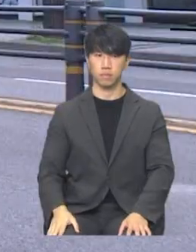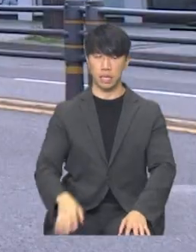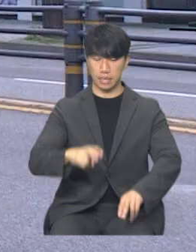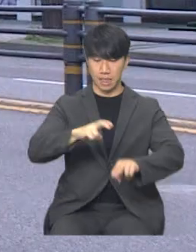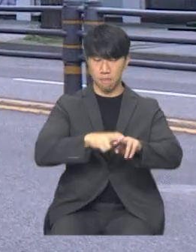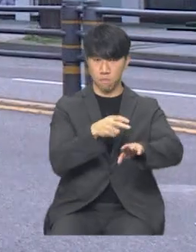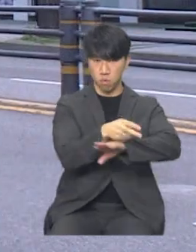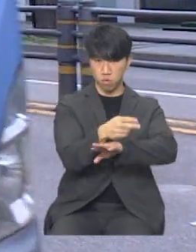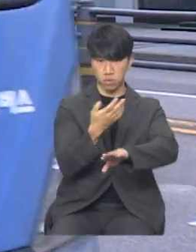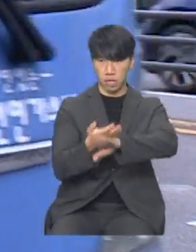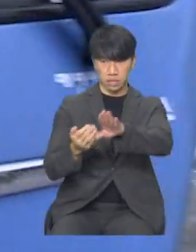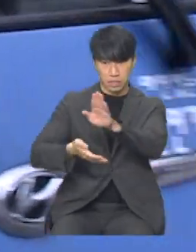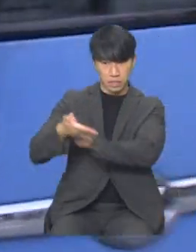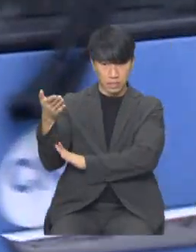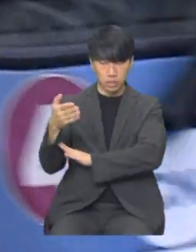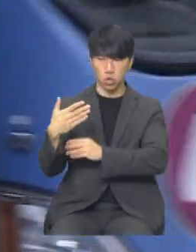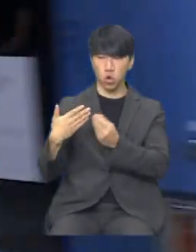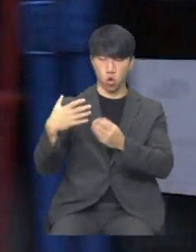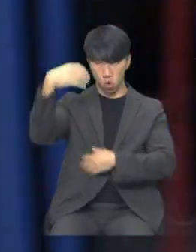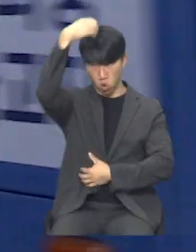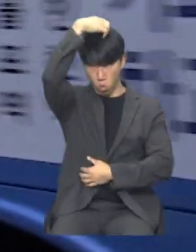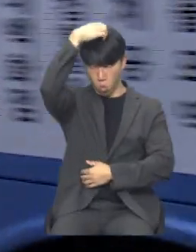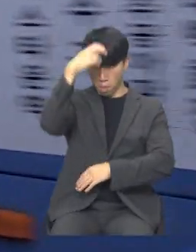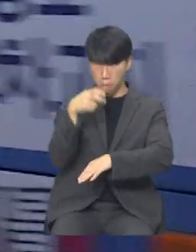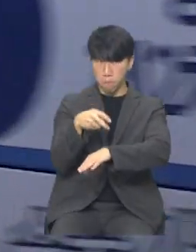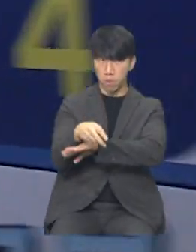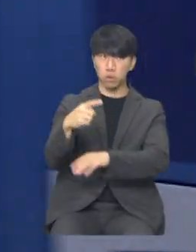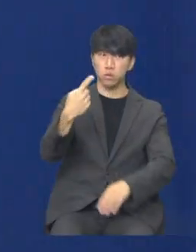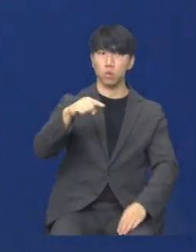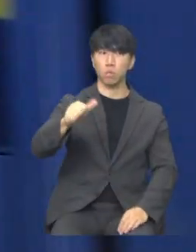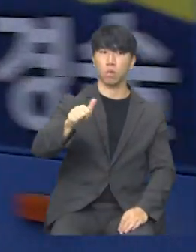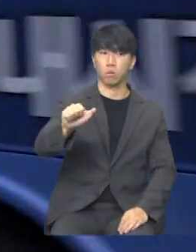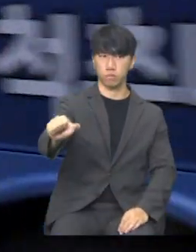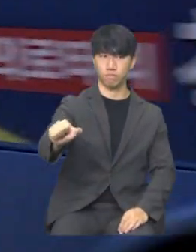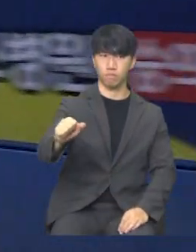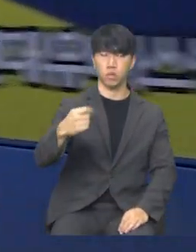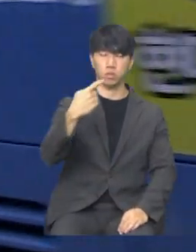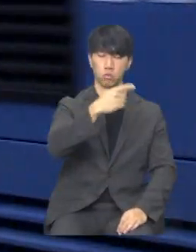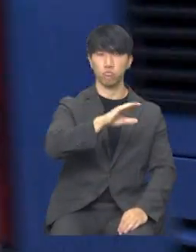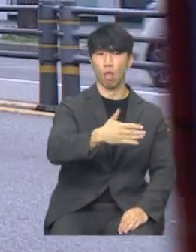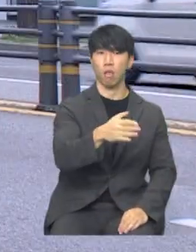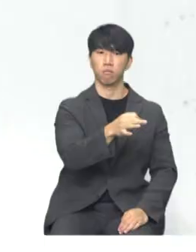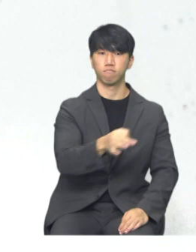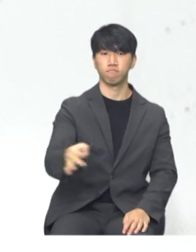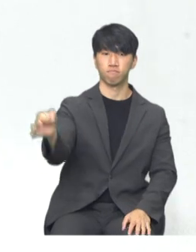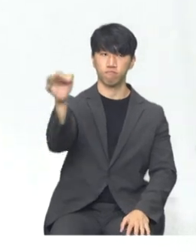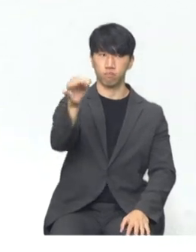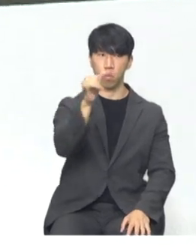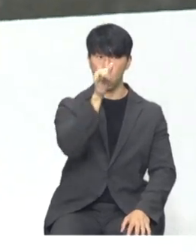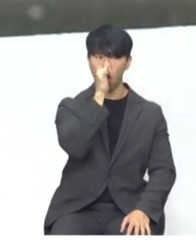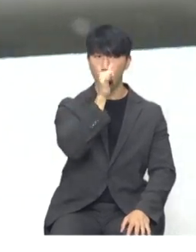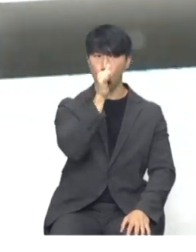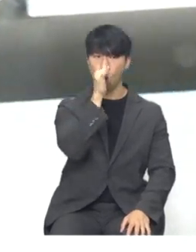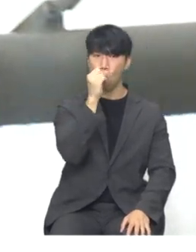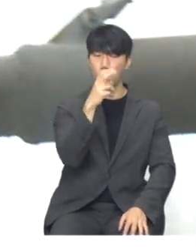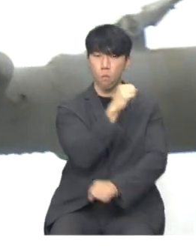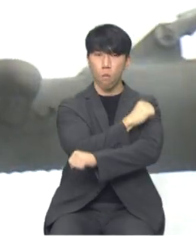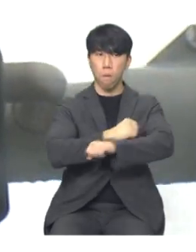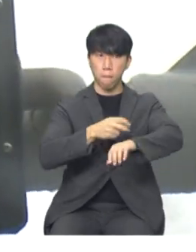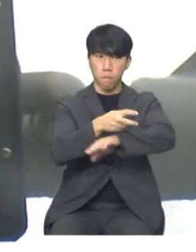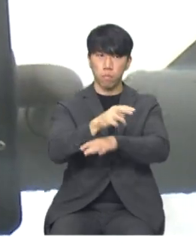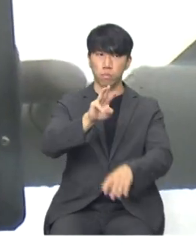좌석버스도 타시도행과 영종도행이 각각 1,550원과 1,900원으로 인상됩니다. 과역버스는